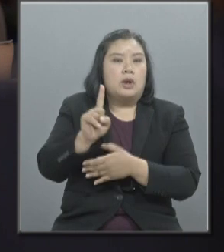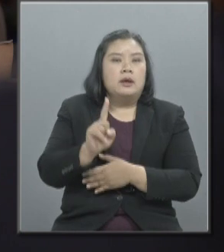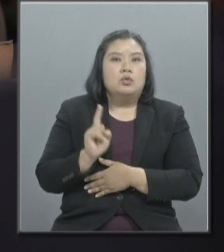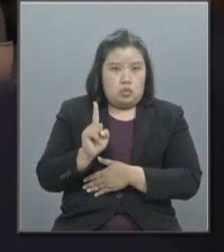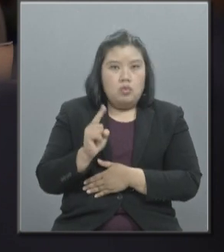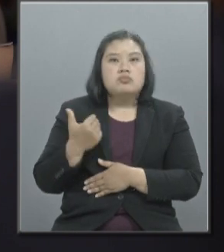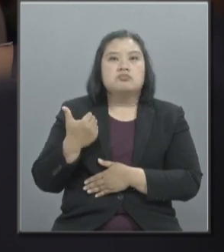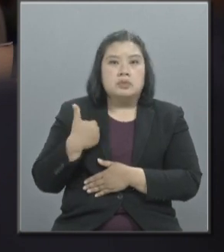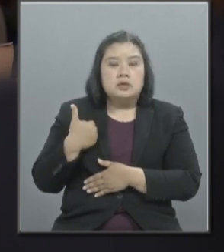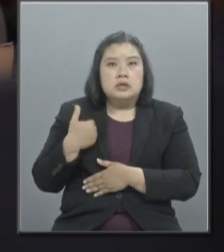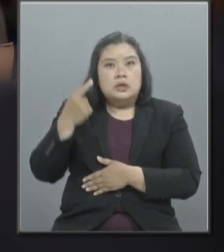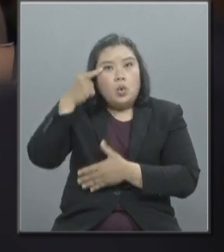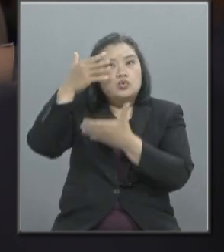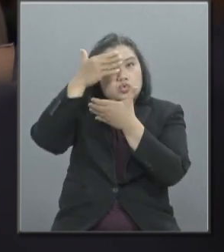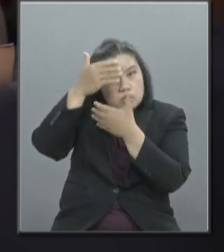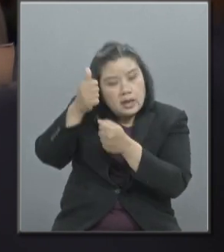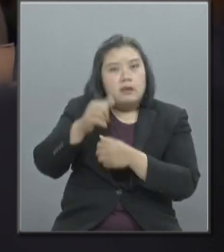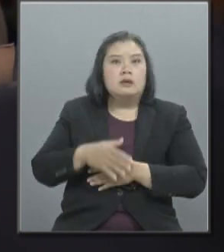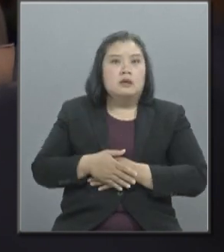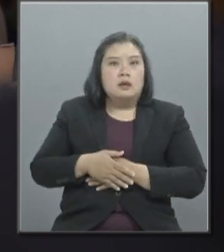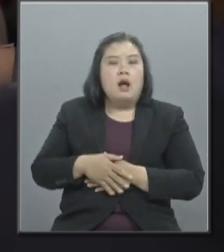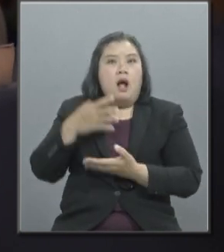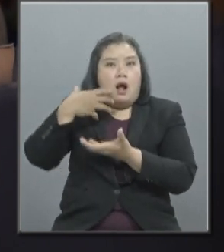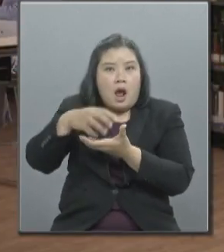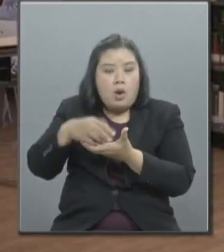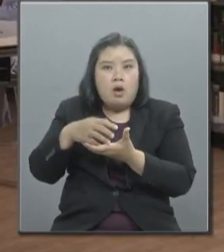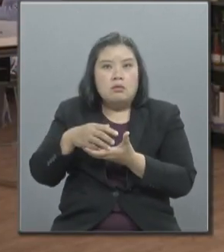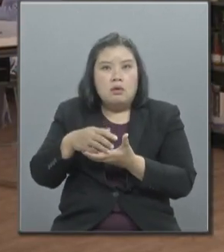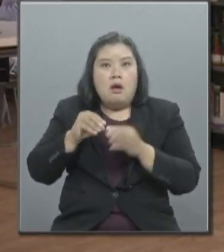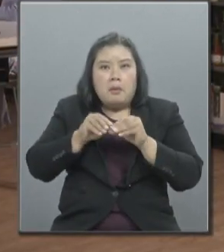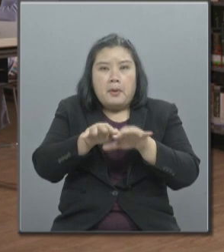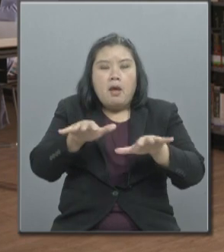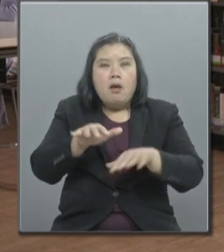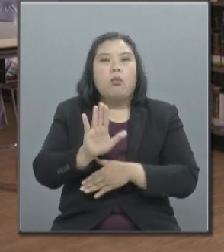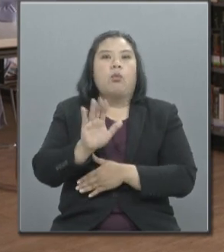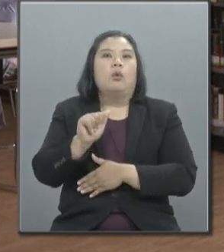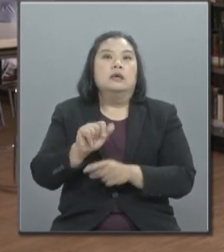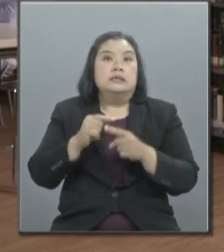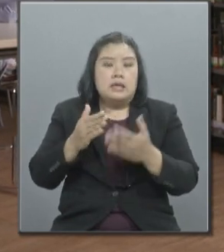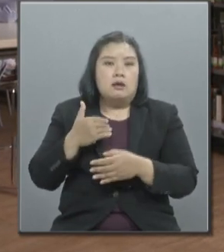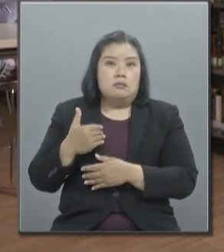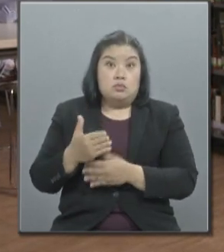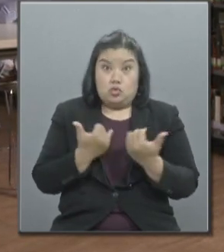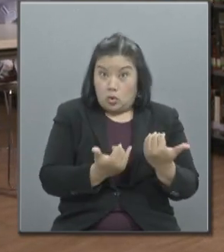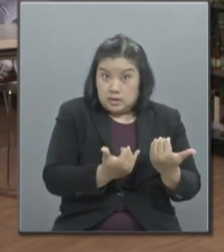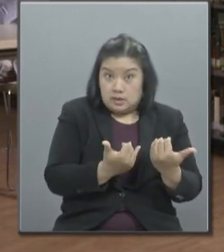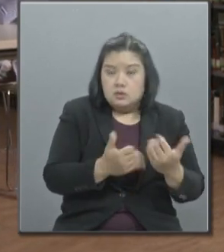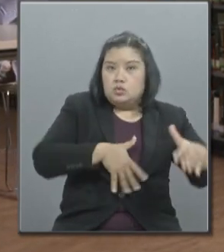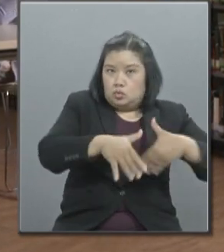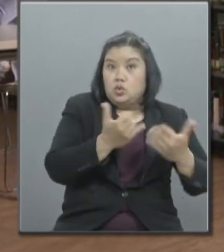านั้นๆเนี่ยเป็นที่โจทย์จันถูกพูดถึงได้รับความสนใจสิ่งที่ผู้คนในยุคสมัยปัจจุบัน